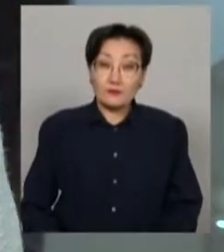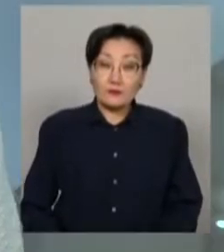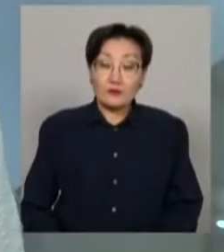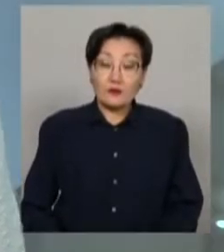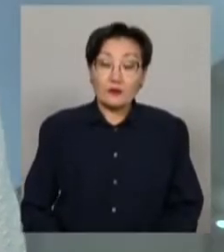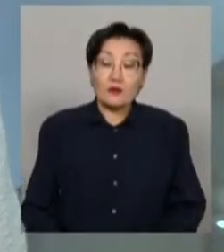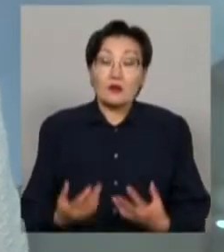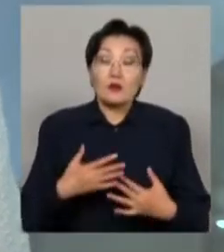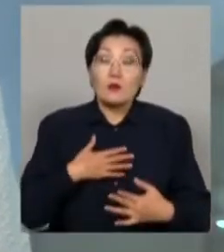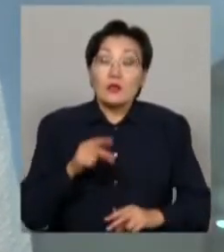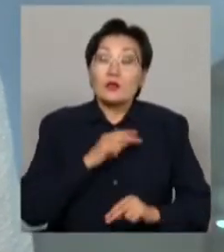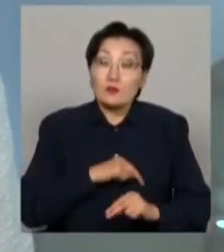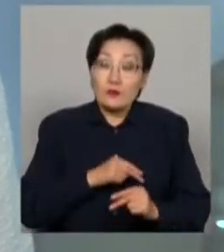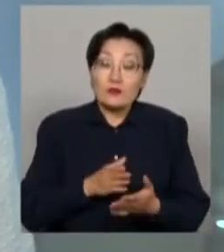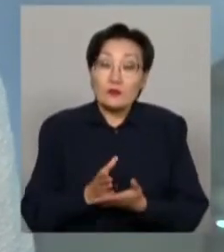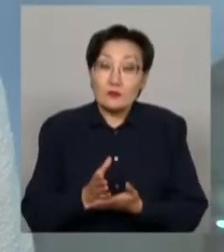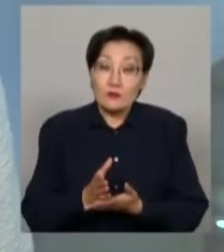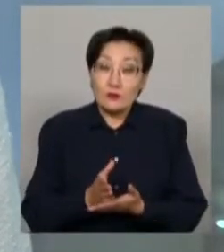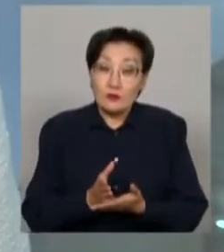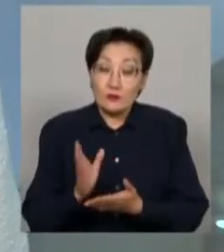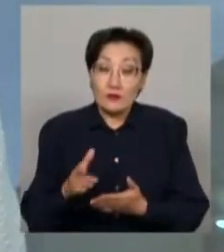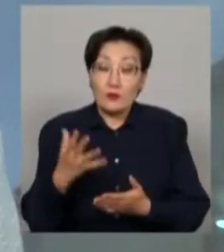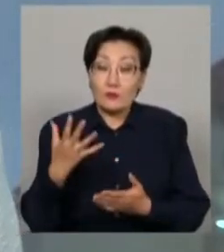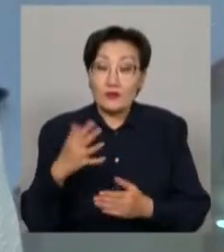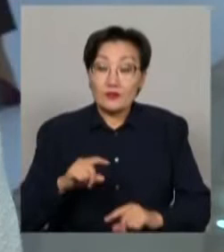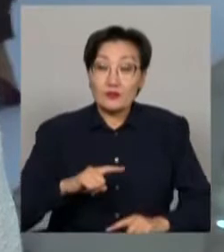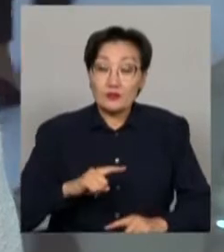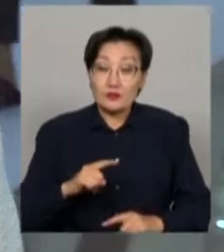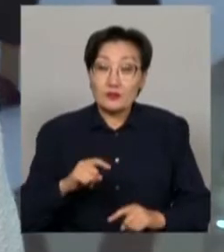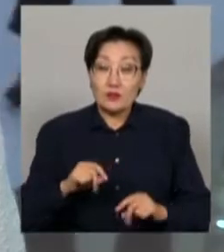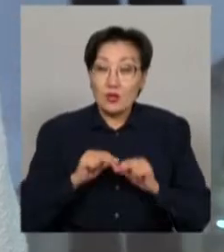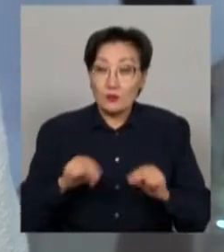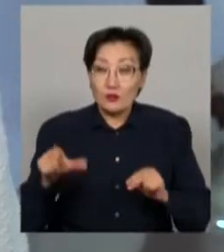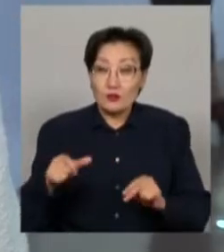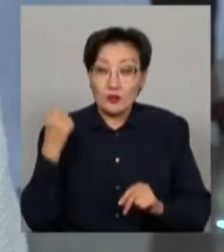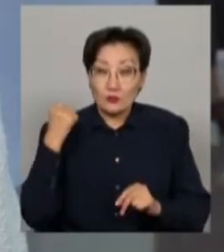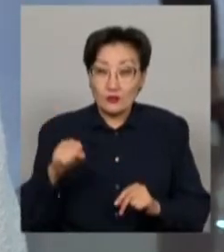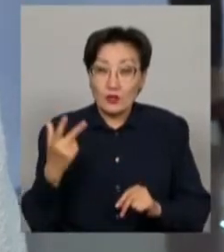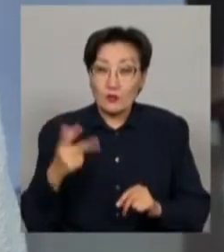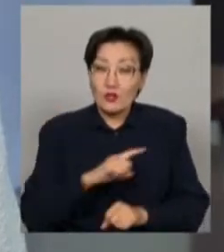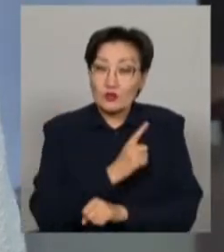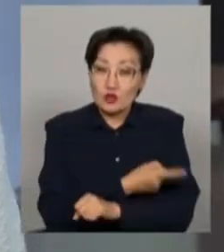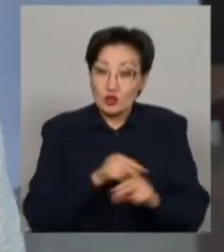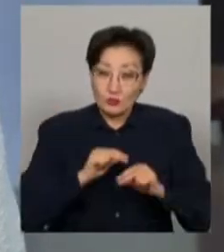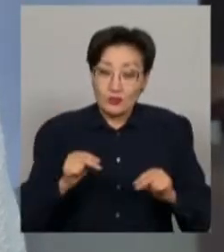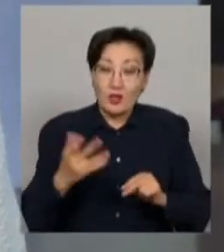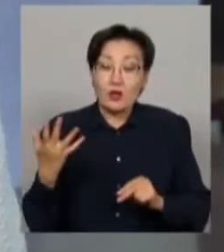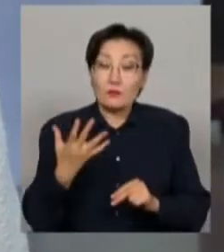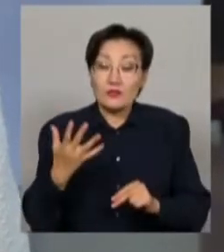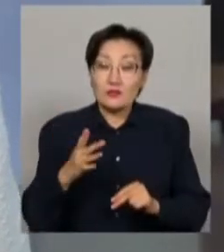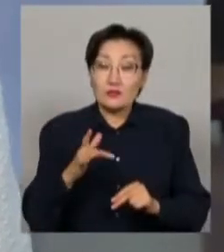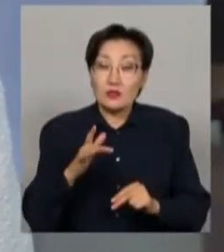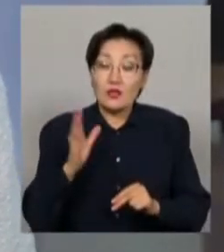Еңбек ақталады деген үміттемін. 5 финалист мықты ұстаздар. Мойындау керек. Бесеуміз алдағы